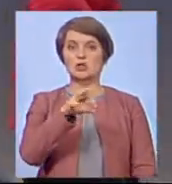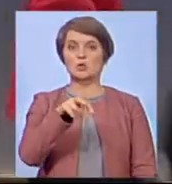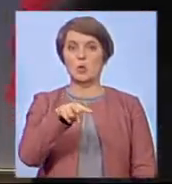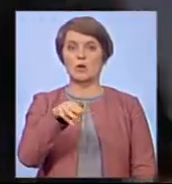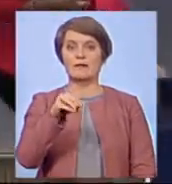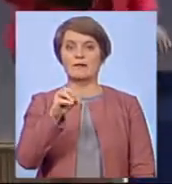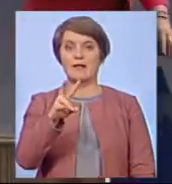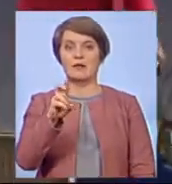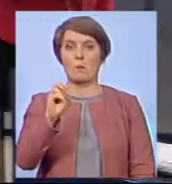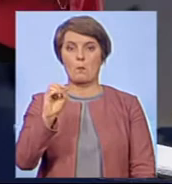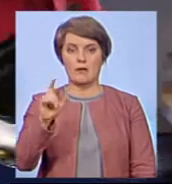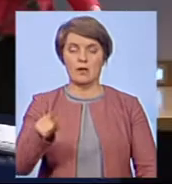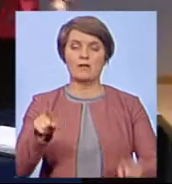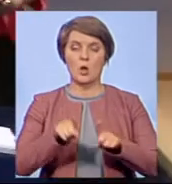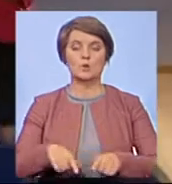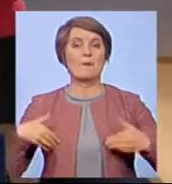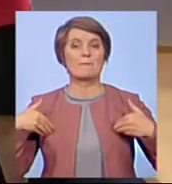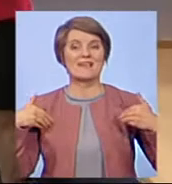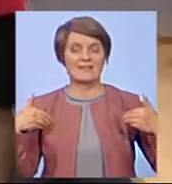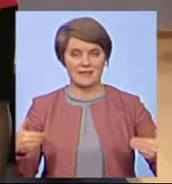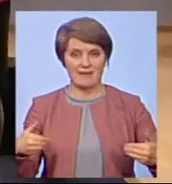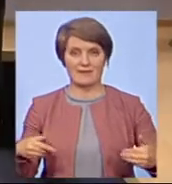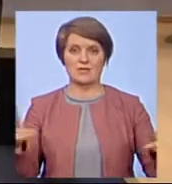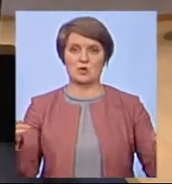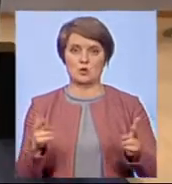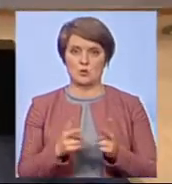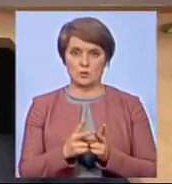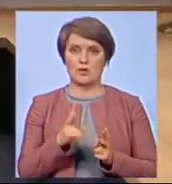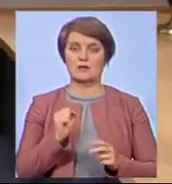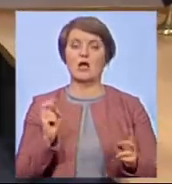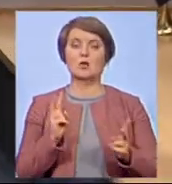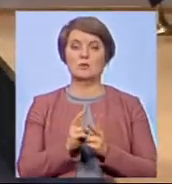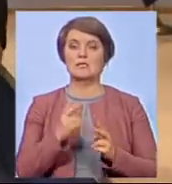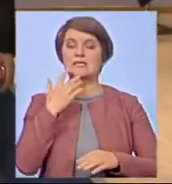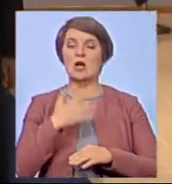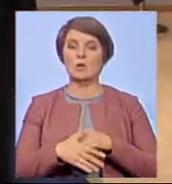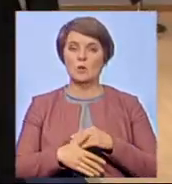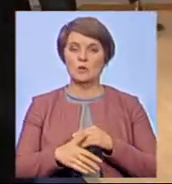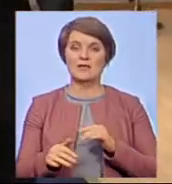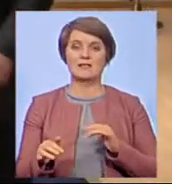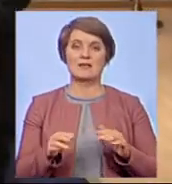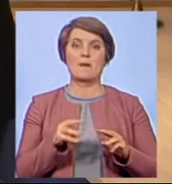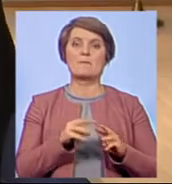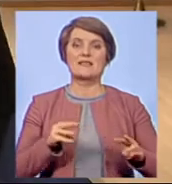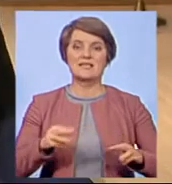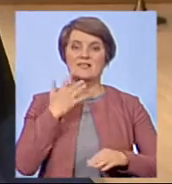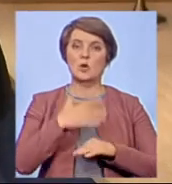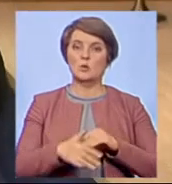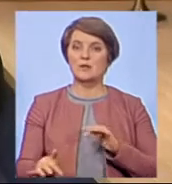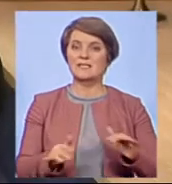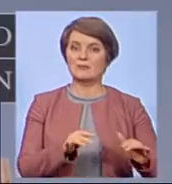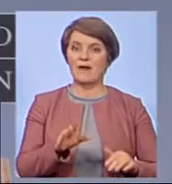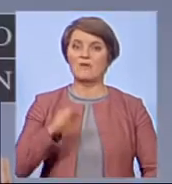саміт Північної і Південної Кореї. На зустрічі міністрів закордонних справ у Брюсселі назвав саміт історичною подією.